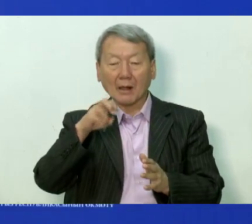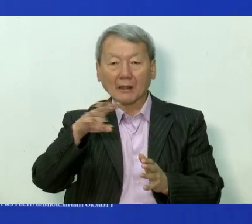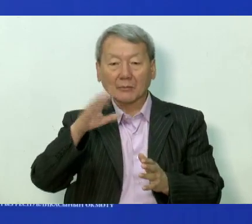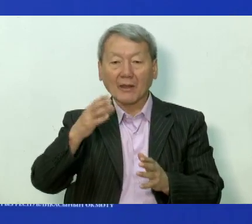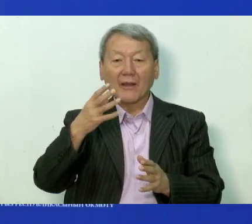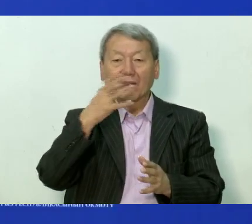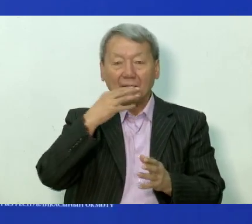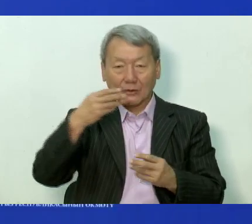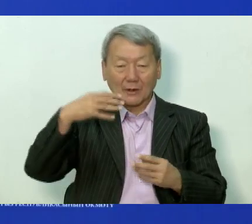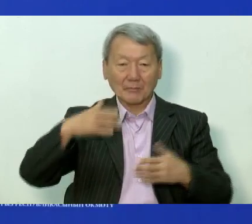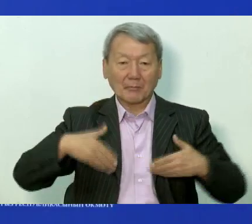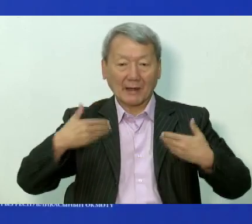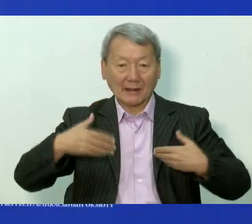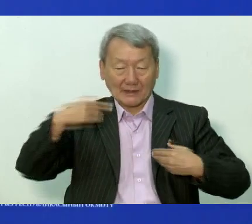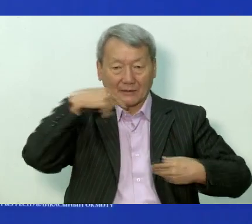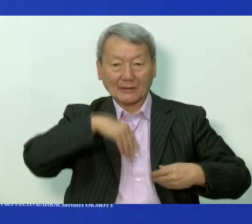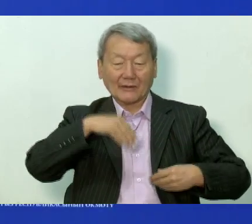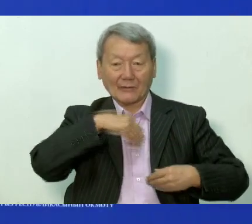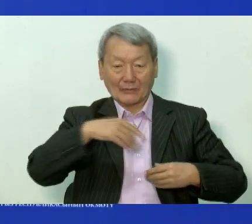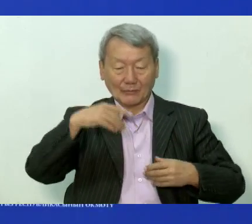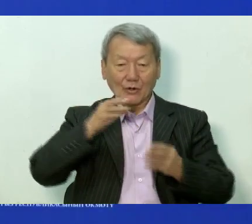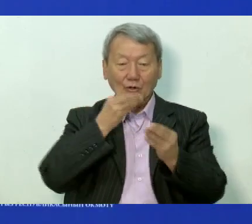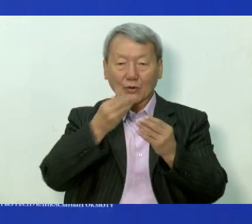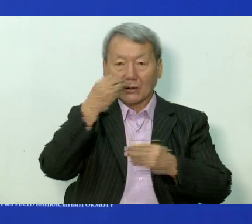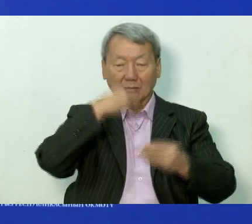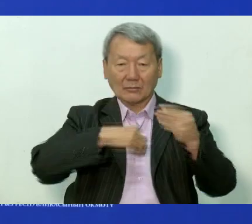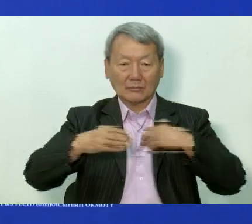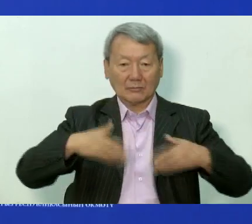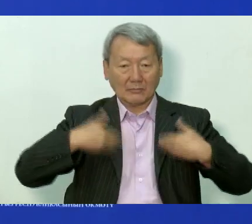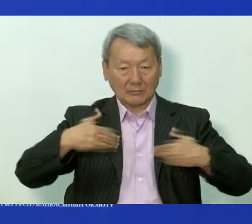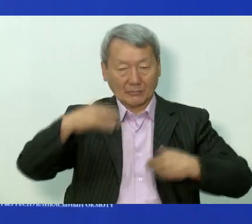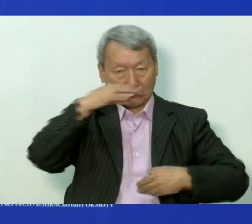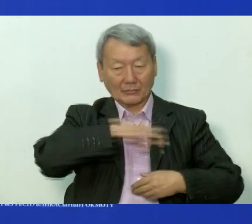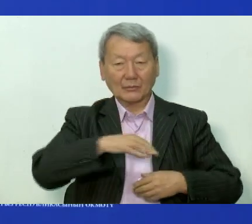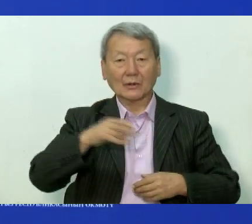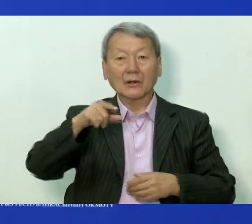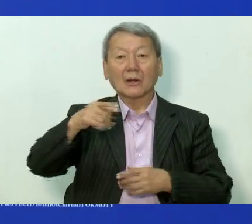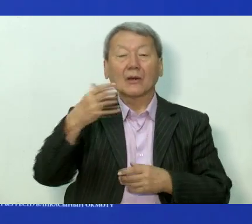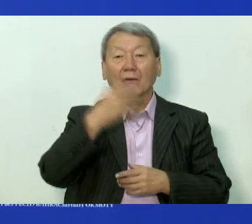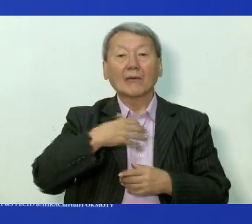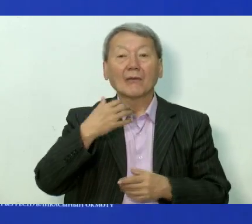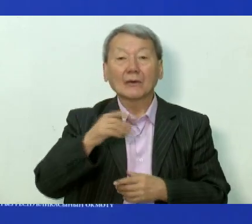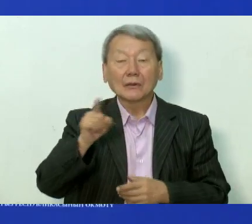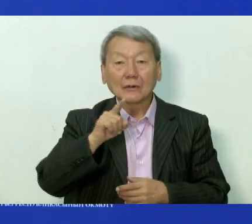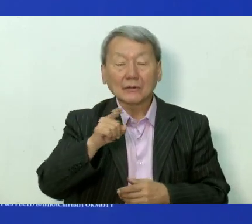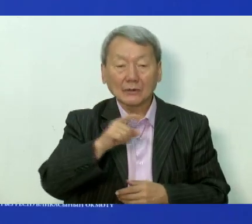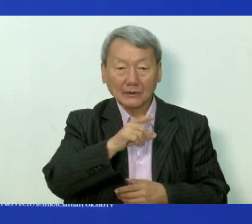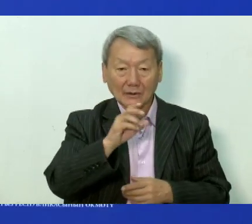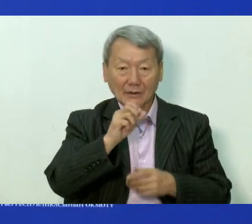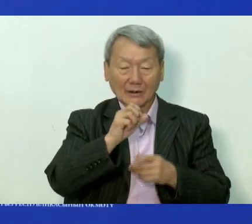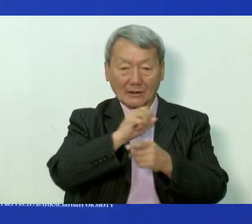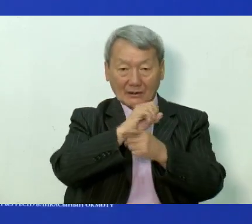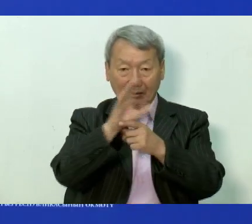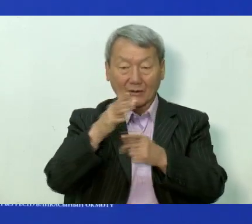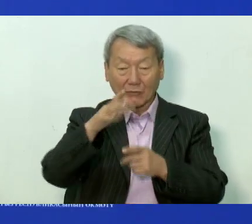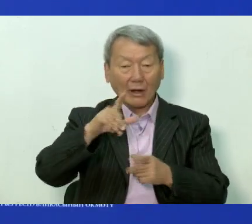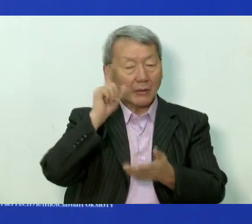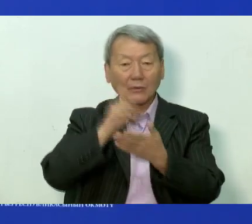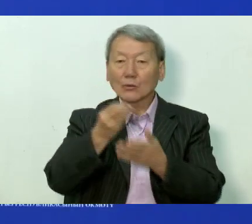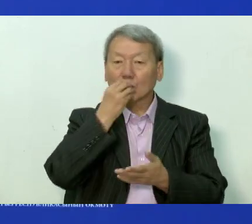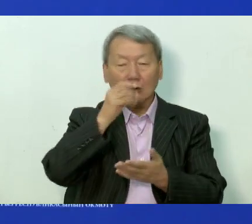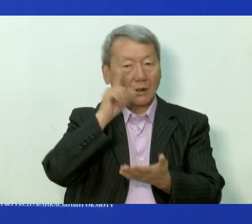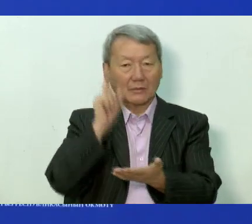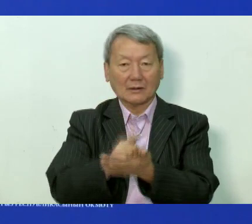витаминами и минеральными веществами. Очень важную роль играет в период COVID ваше питание.